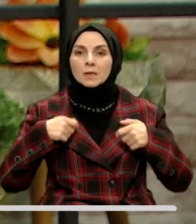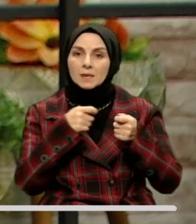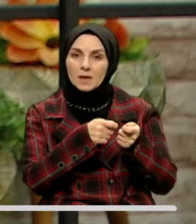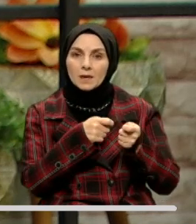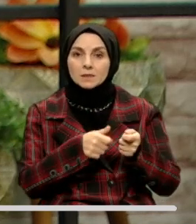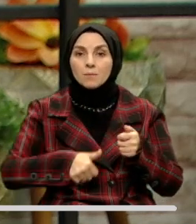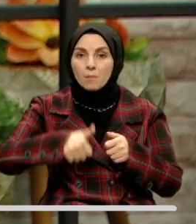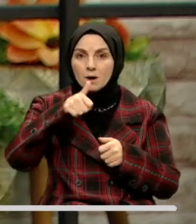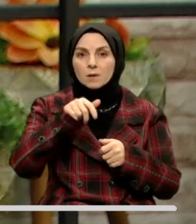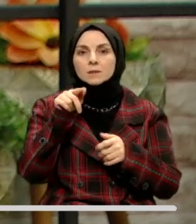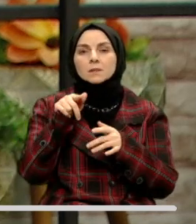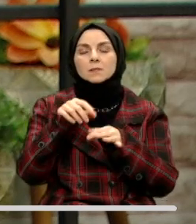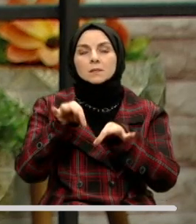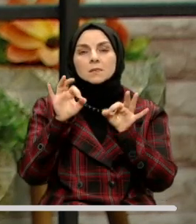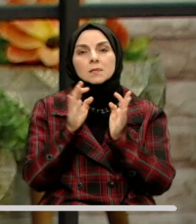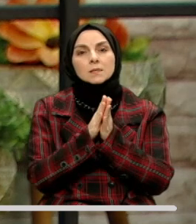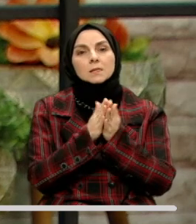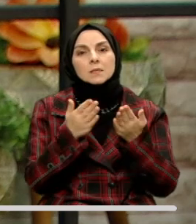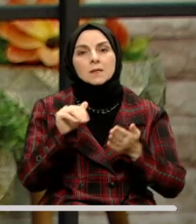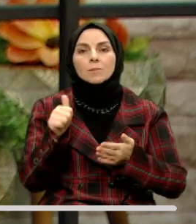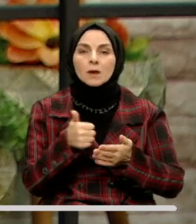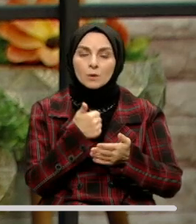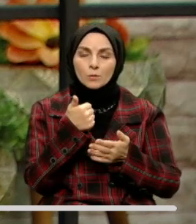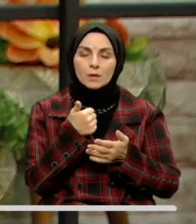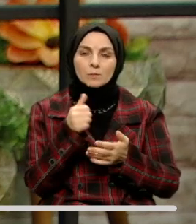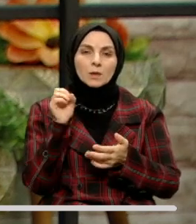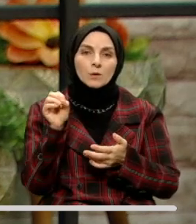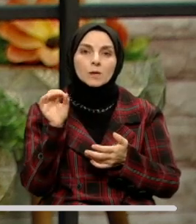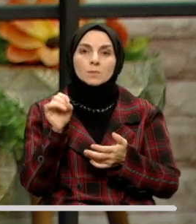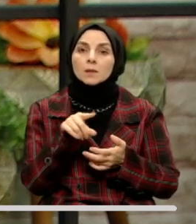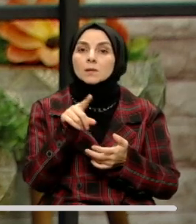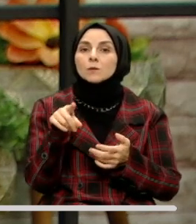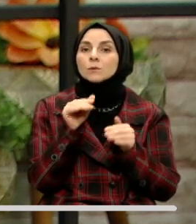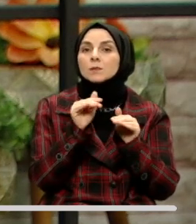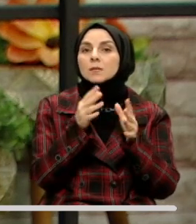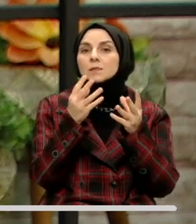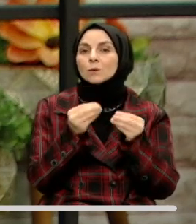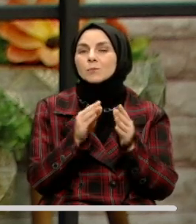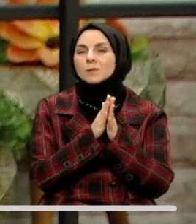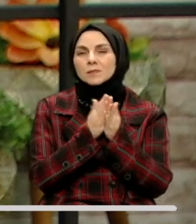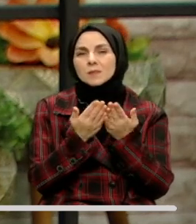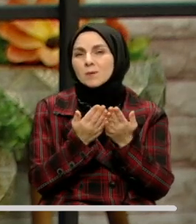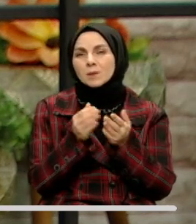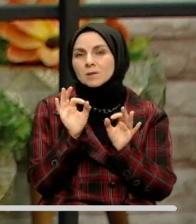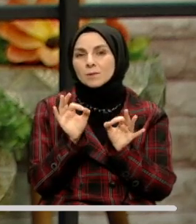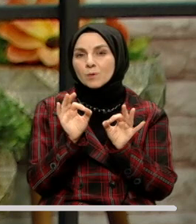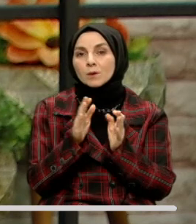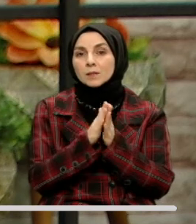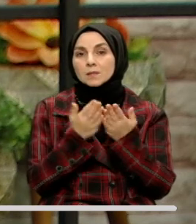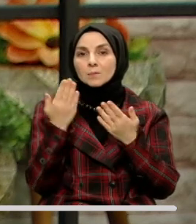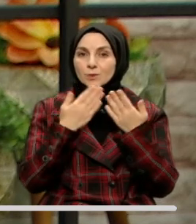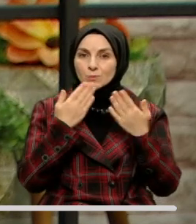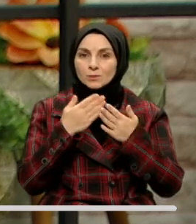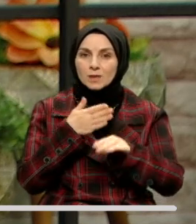öğretmenlerin yönlendirmesi, doğru kaynaklarda, doğru alanlar, kitaplar da öyledir ya, kitapları okurken de